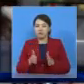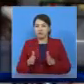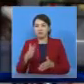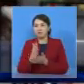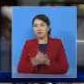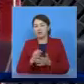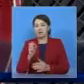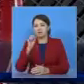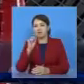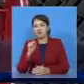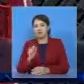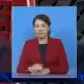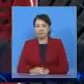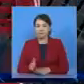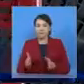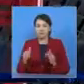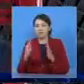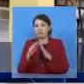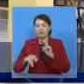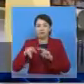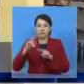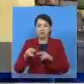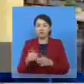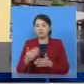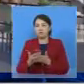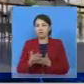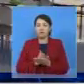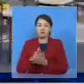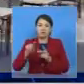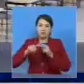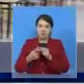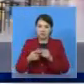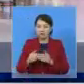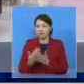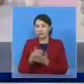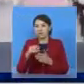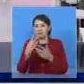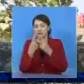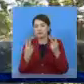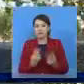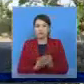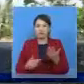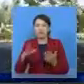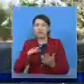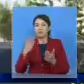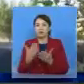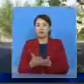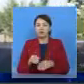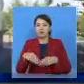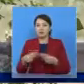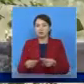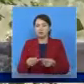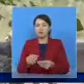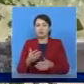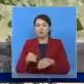сервиса класса А. Придорожный кемпинг построен и оборудован по последнему слову техники, изнутри украшен национальным орнаментом. Кроме того, сданы в